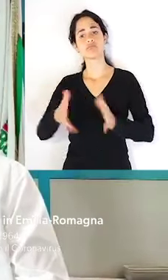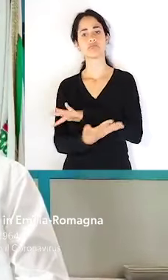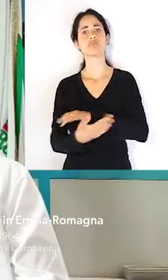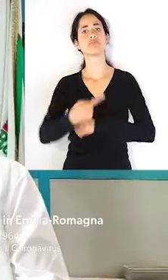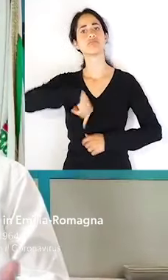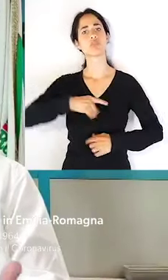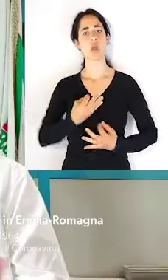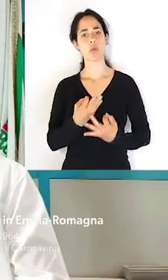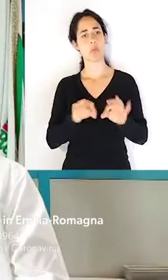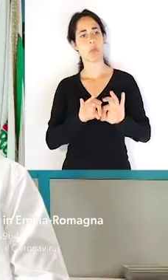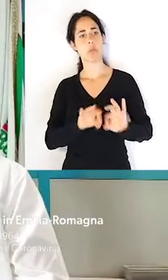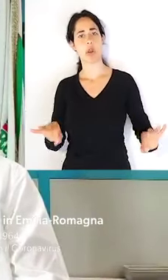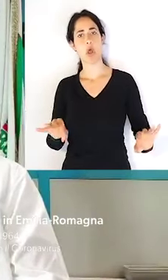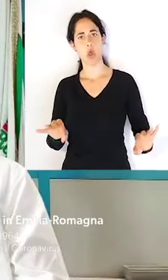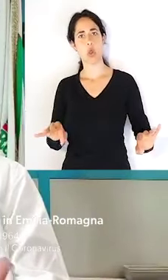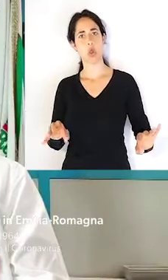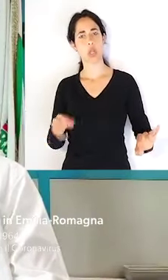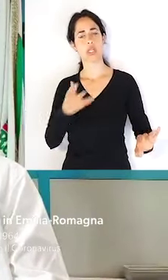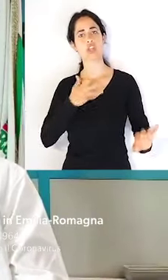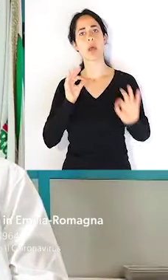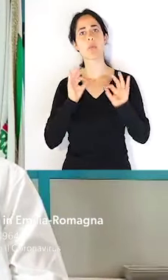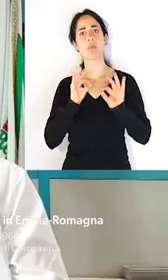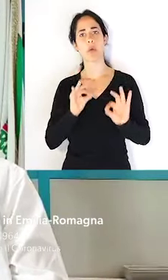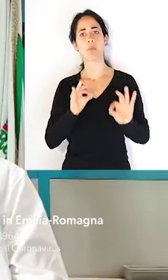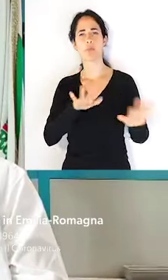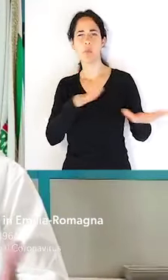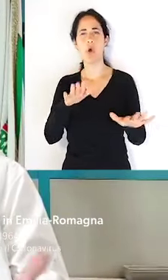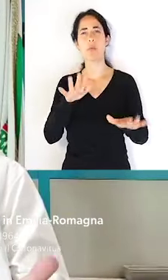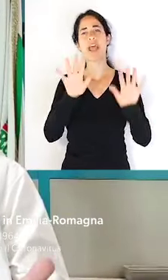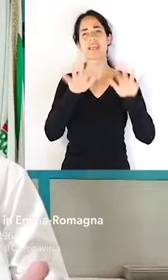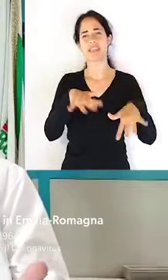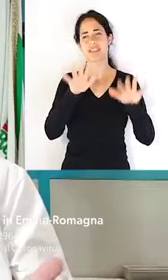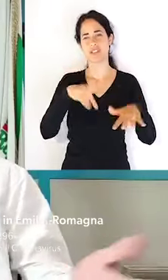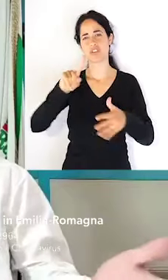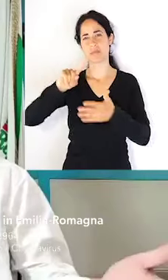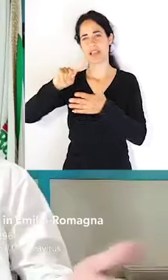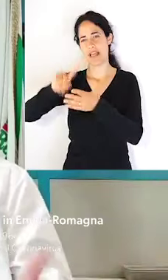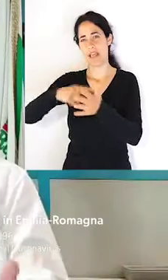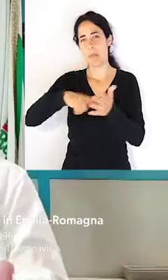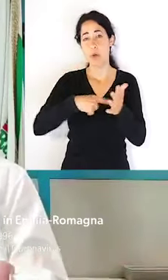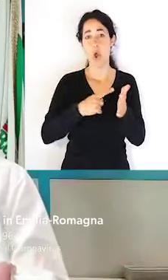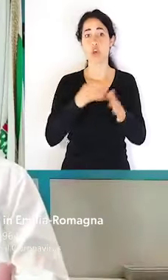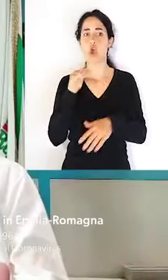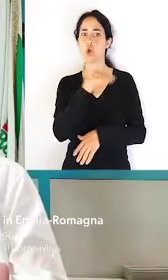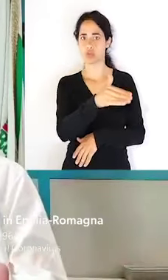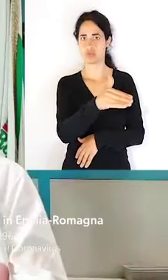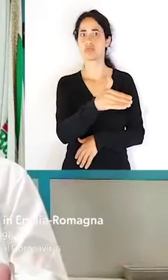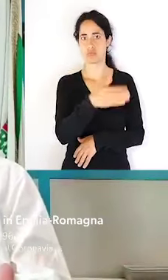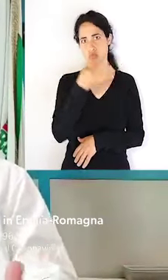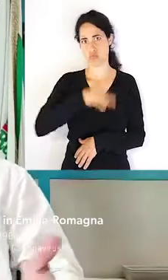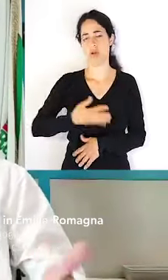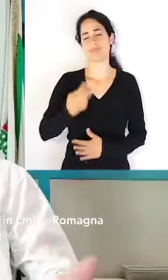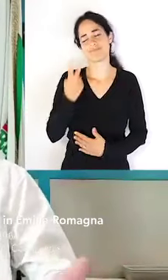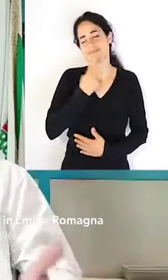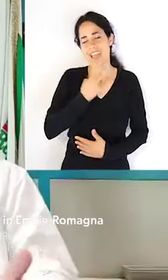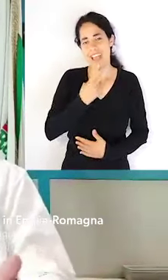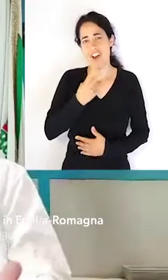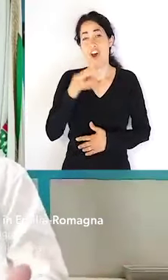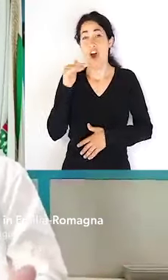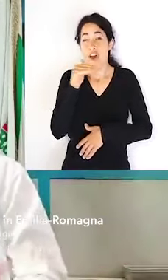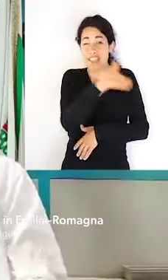di poter disporre di una potenzialità di circa 10.000 tamponi al giorno. È chiaro, non li facciamo